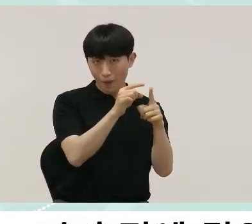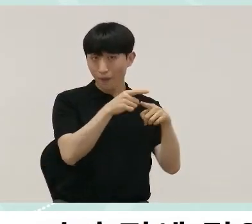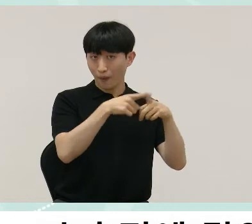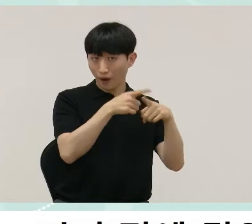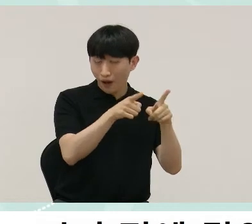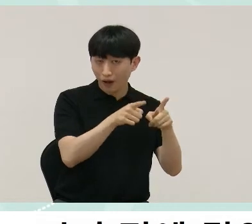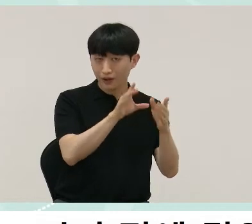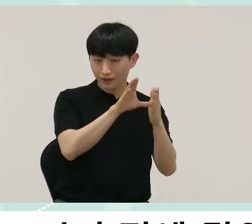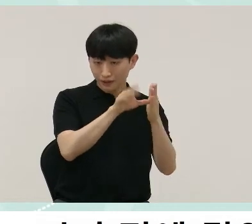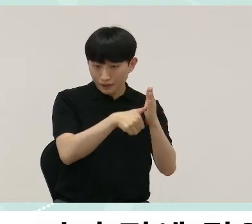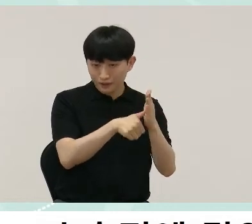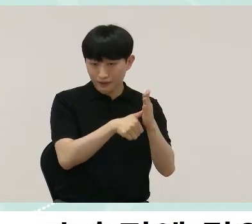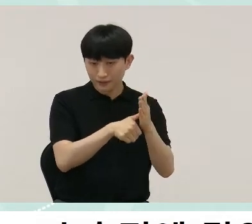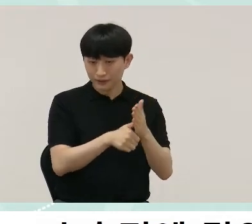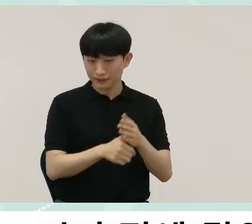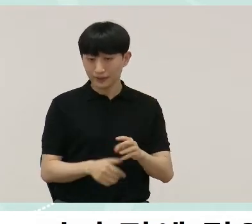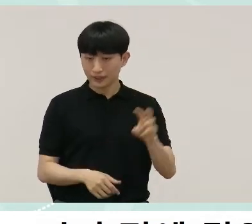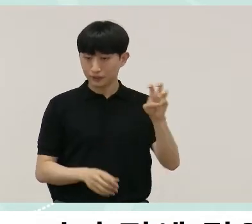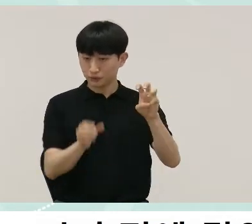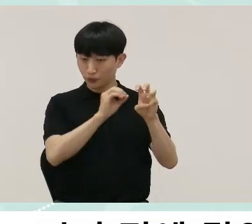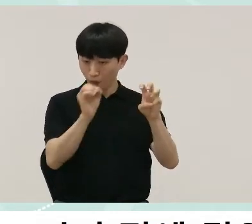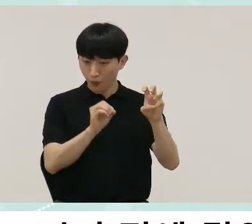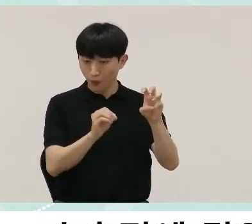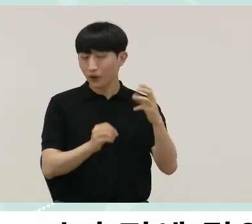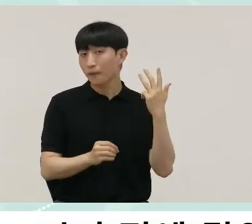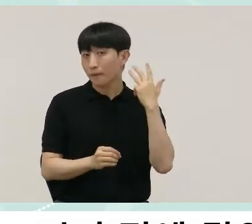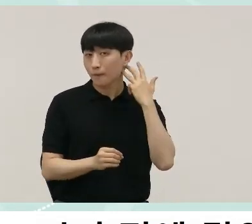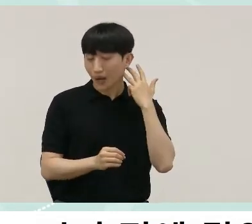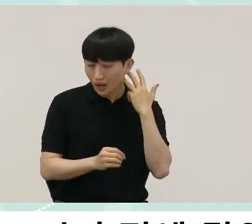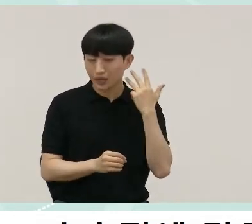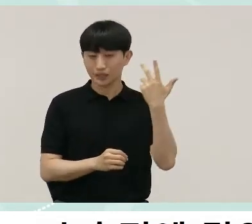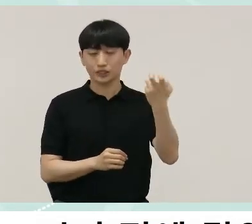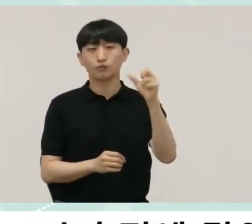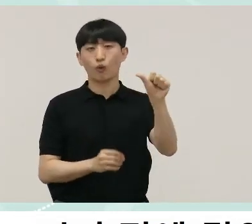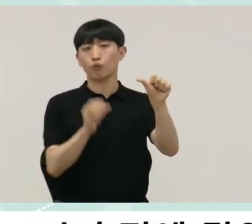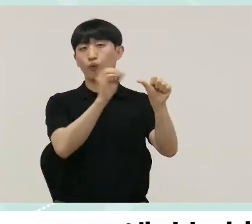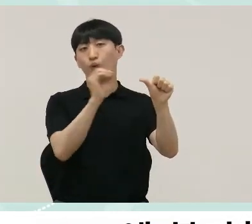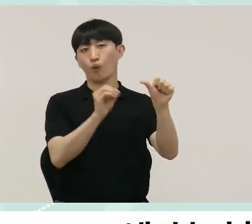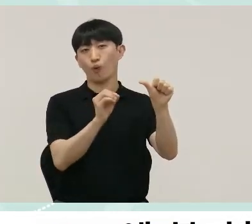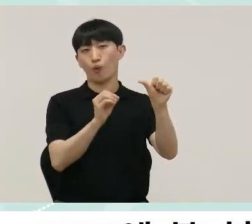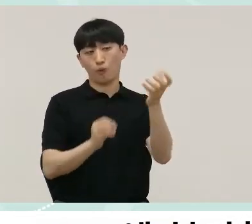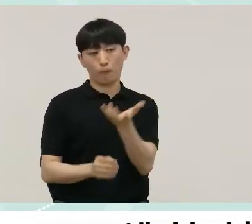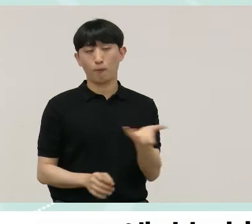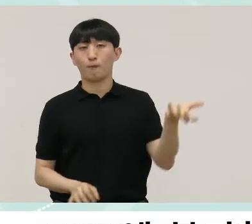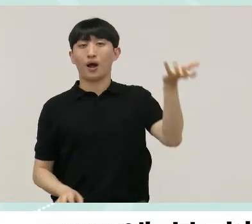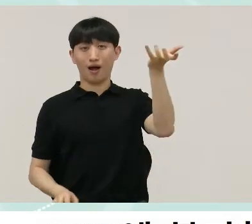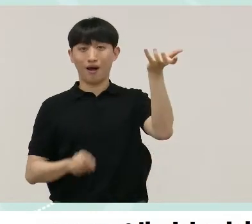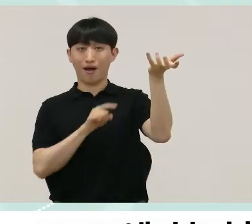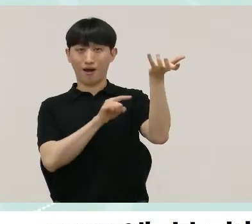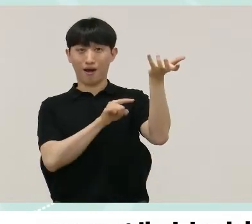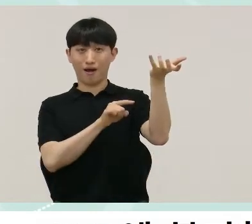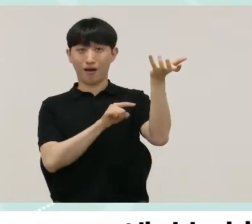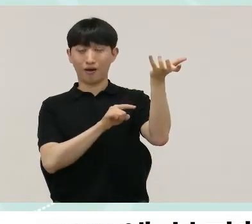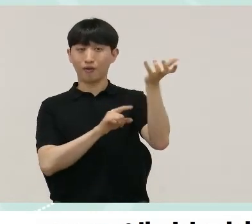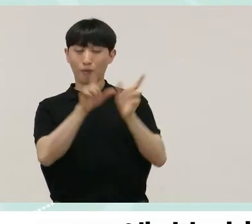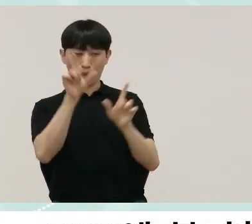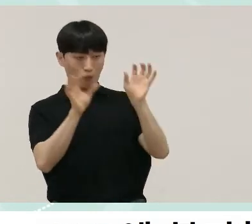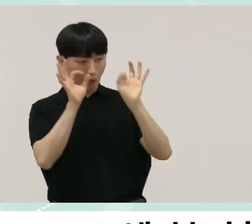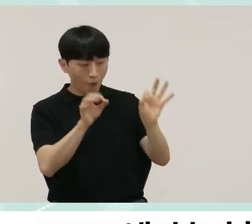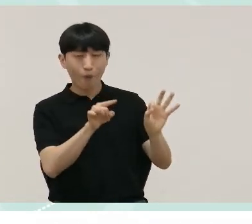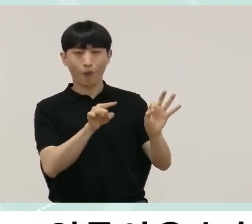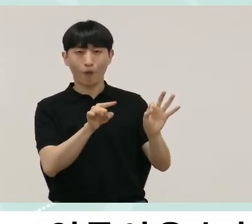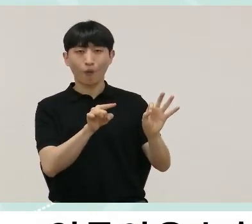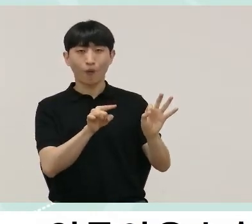30%, 인공호흡 수술하고 난 다음에는 75%에 달합니다. 굉장히 좋아진 거죠. 그래서 거의 정상적인 생활을 할